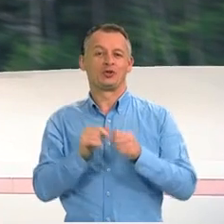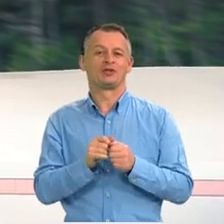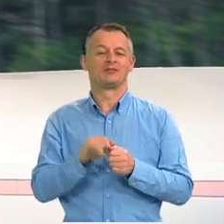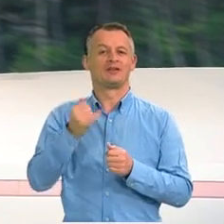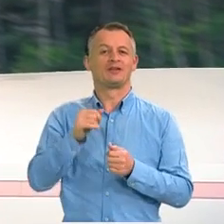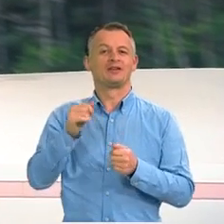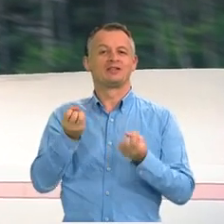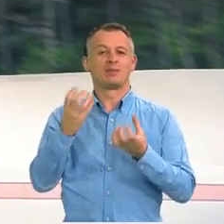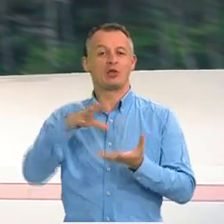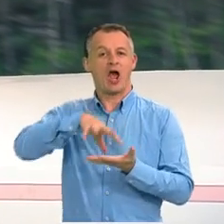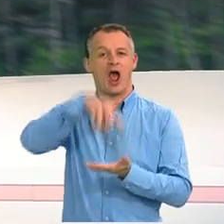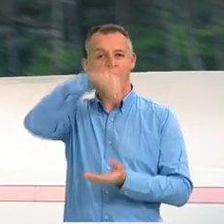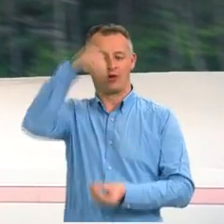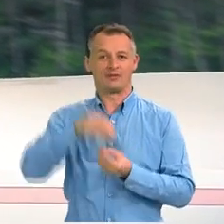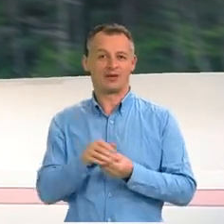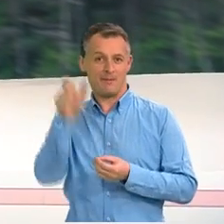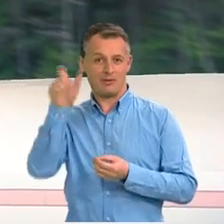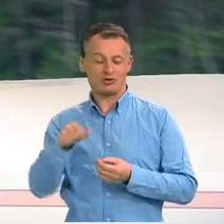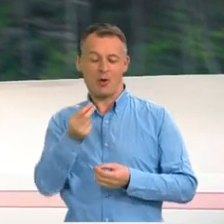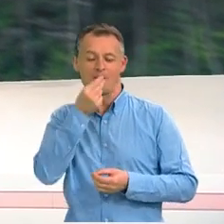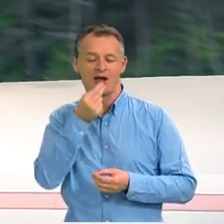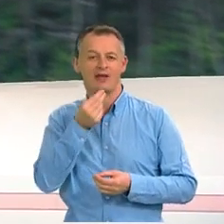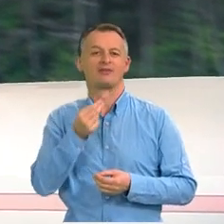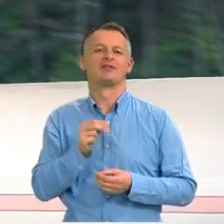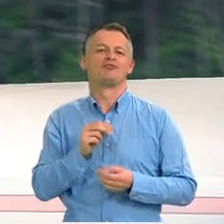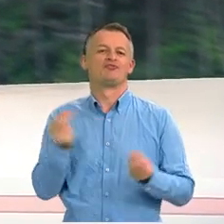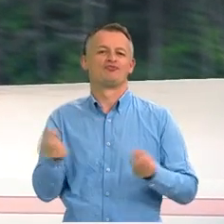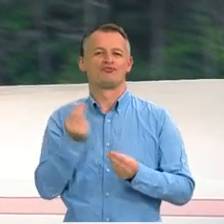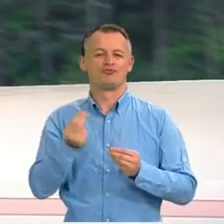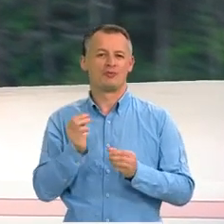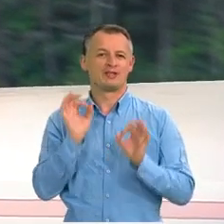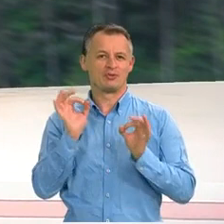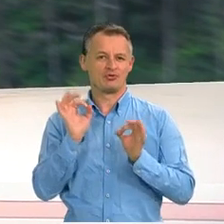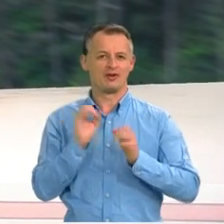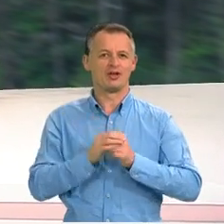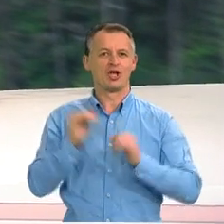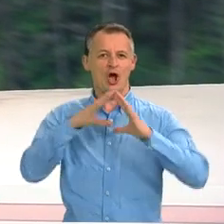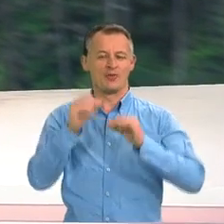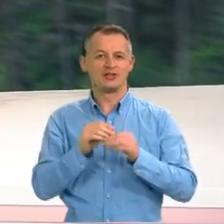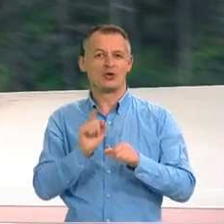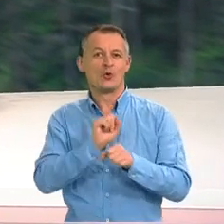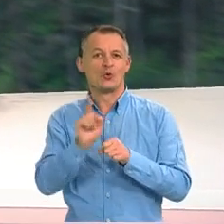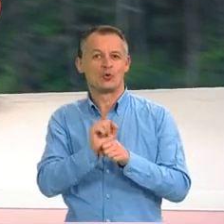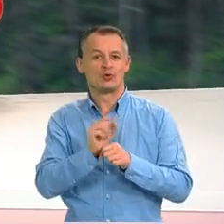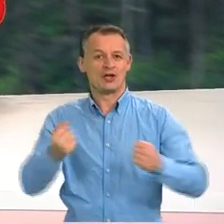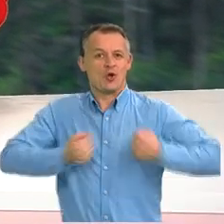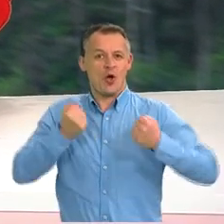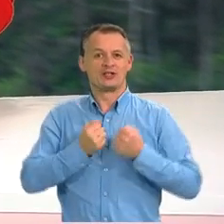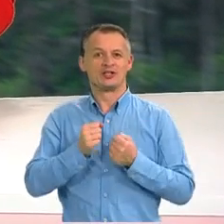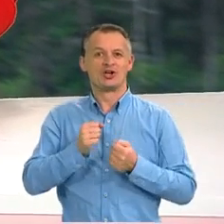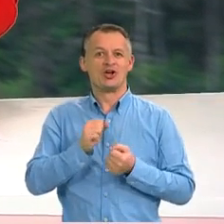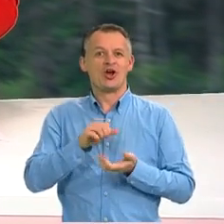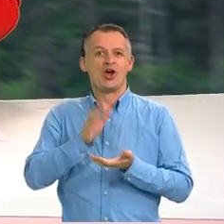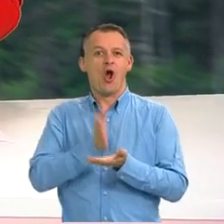și români și străini. Oaspeții au mâncat cele mai alese preparate, la desert ceva românesc tipic cu accente de groază, colivă cu chipsuri